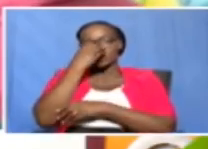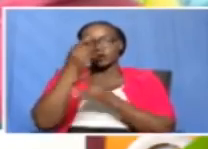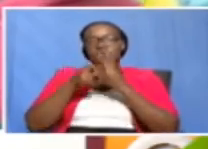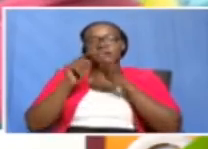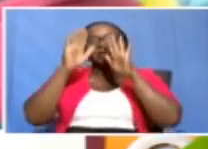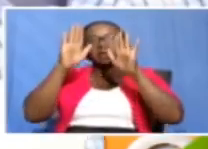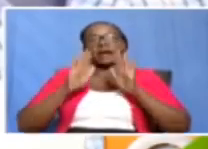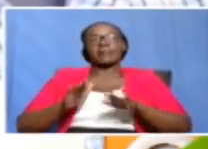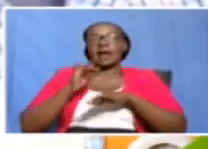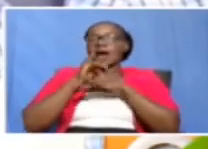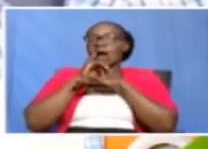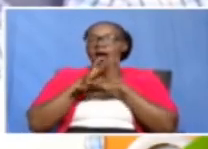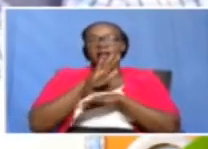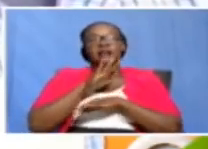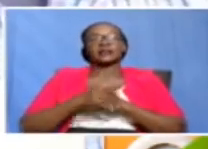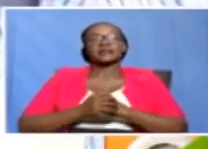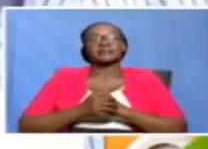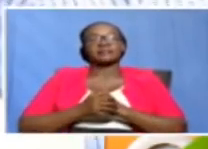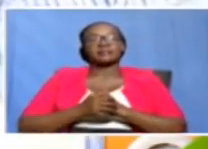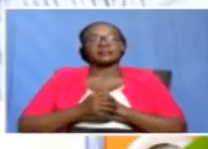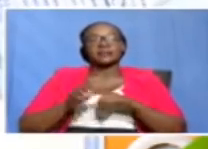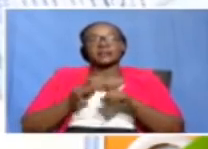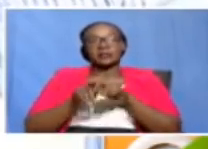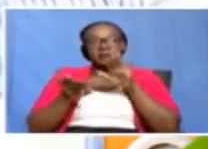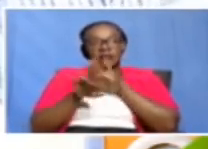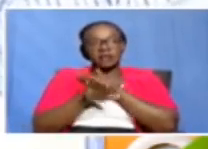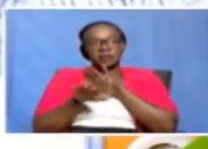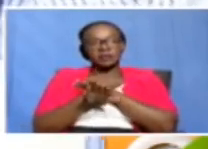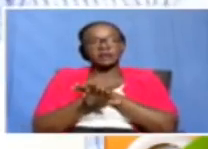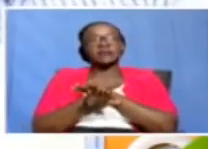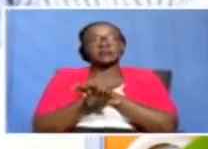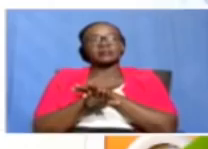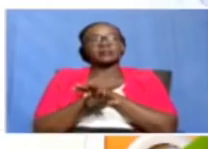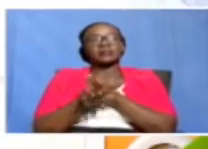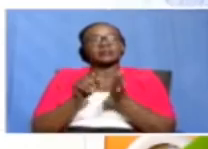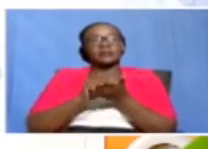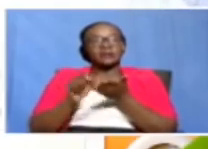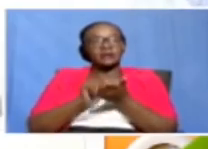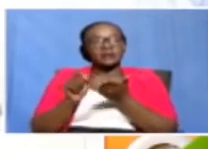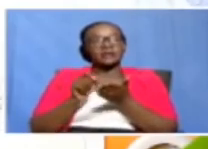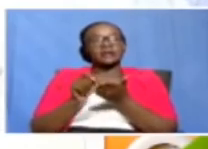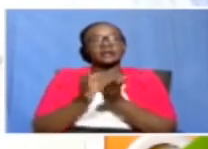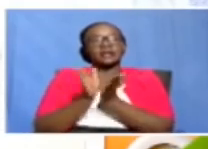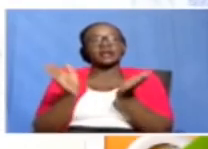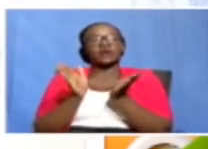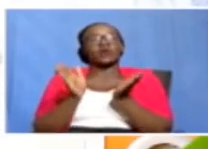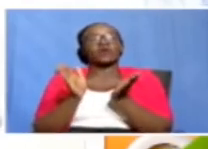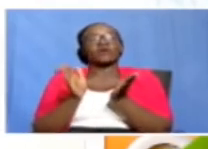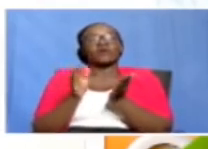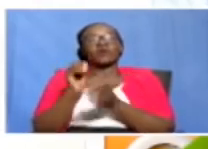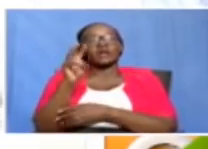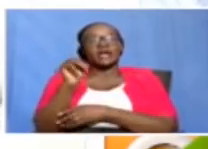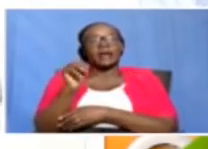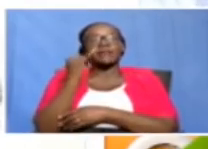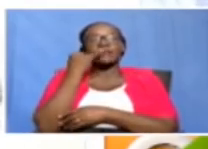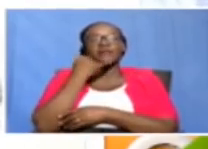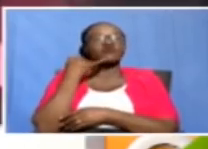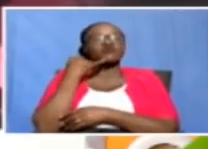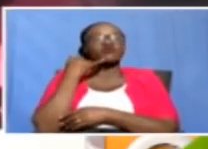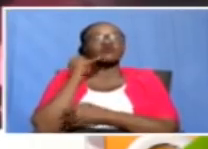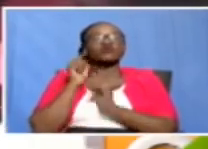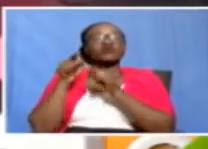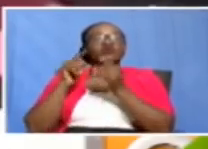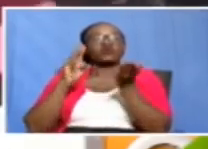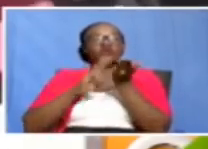za mapema. Naibu kinara wa ODM Ali Hassan Joho, akiongoza kampeni za chama hicho huko kaunti ya Migori,